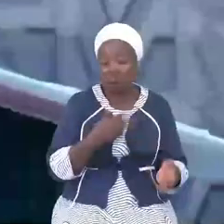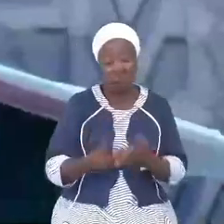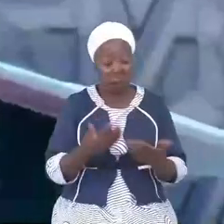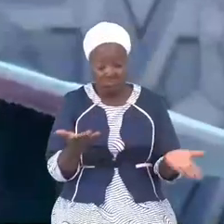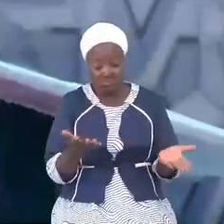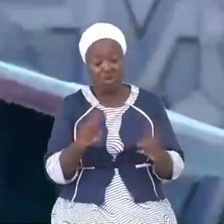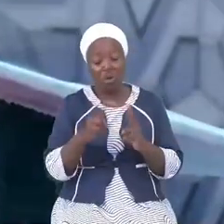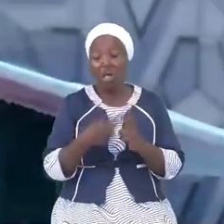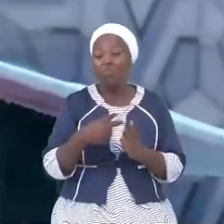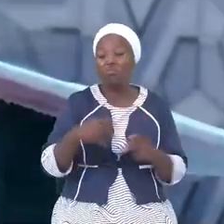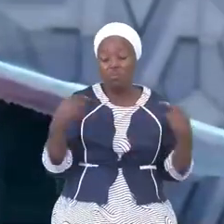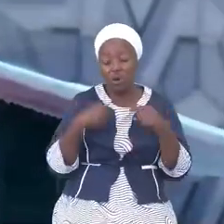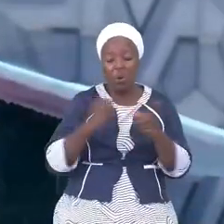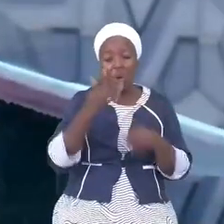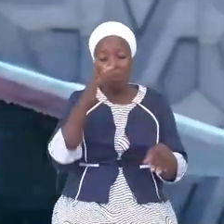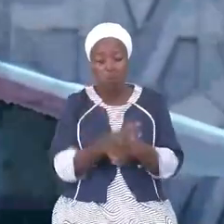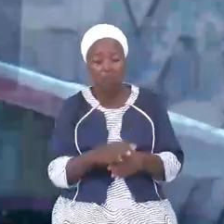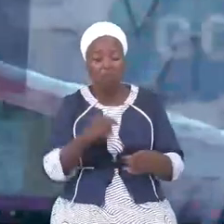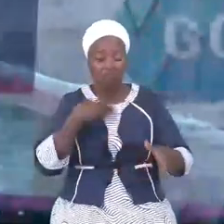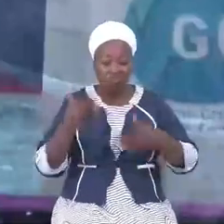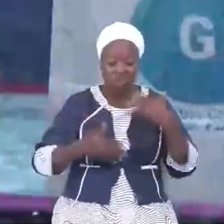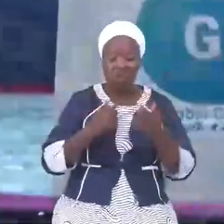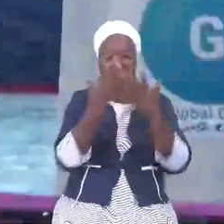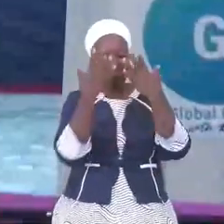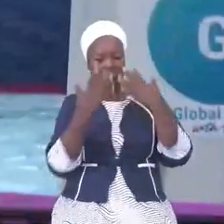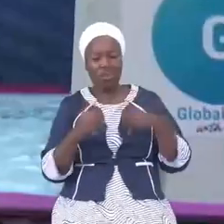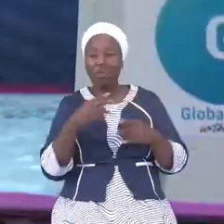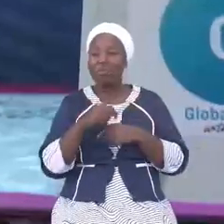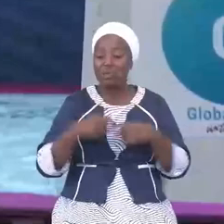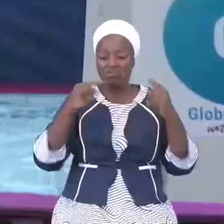ce soit la joie ou la tristesse, que ce soit le chagrin,